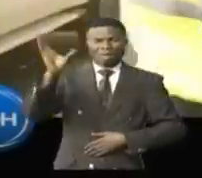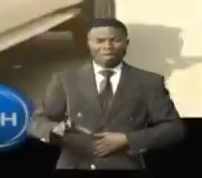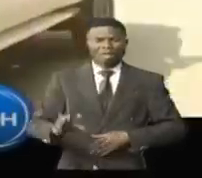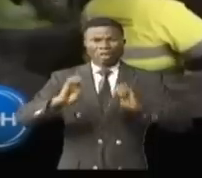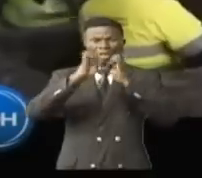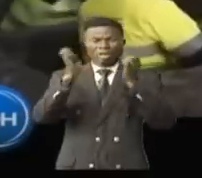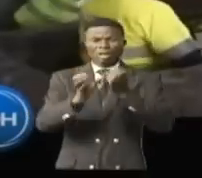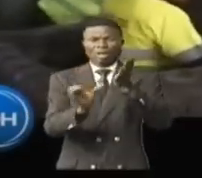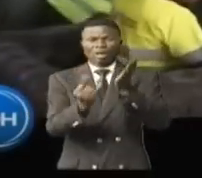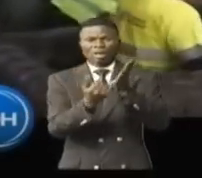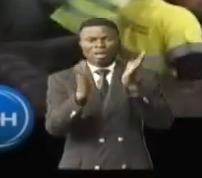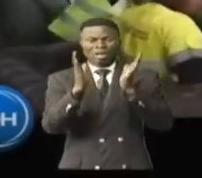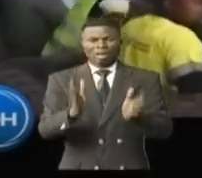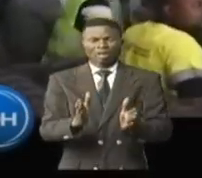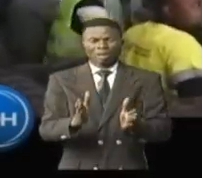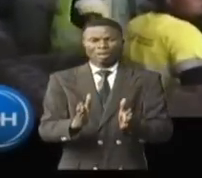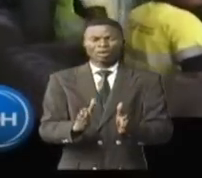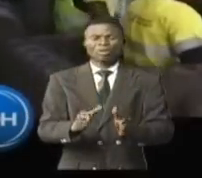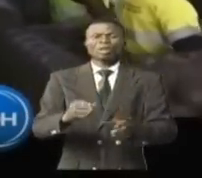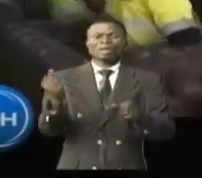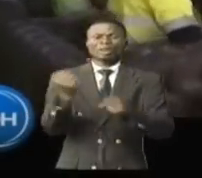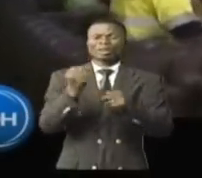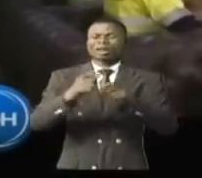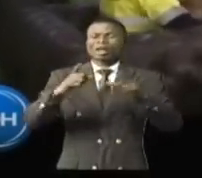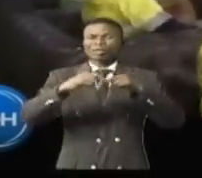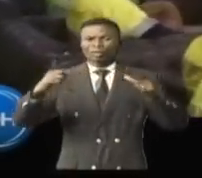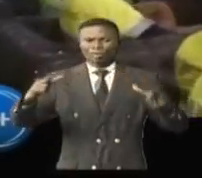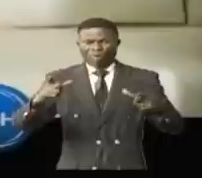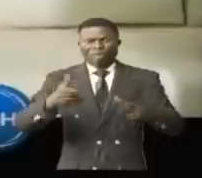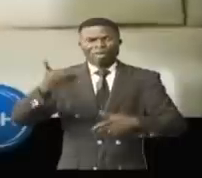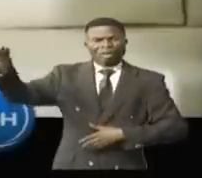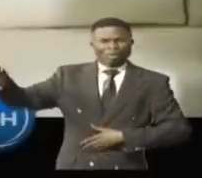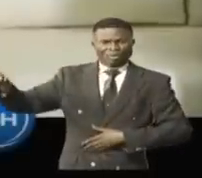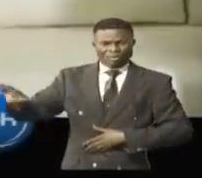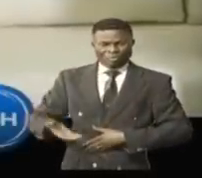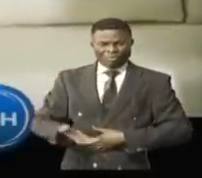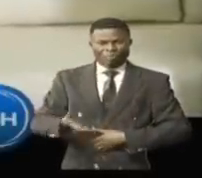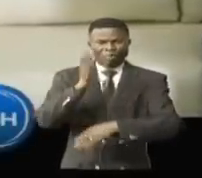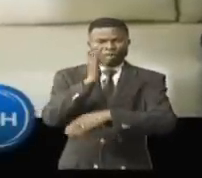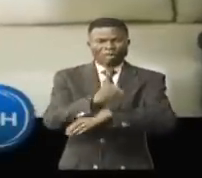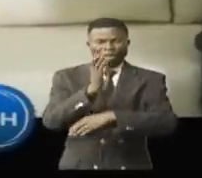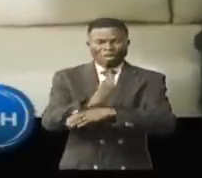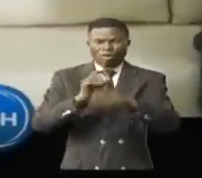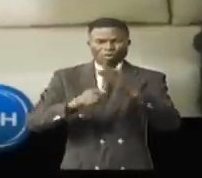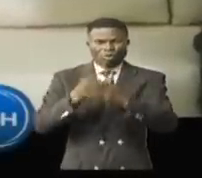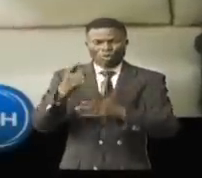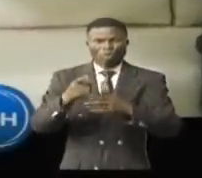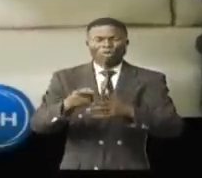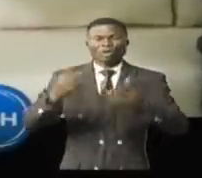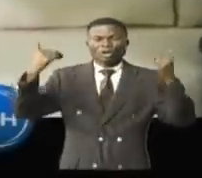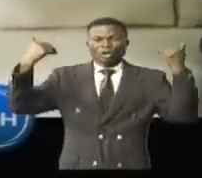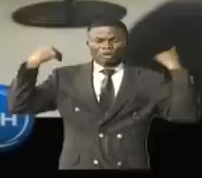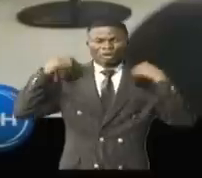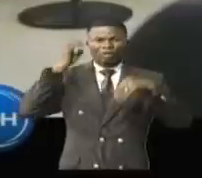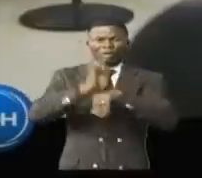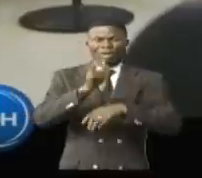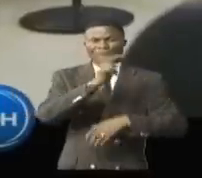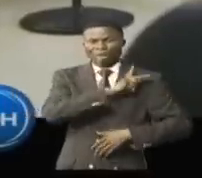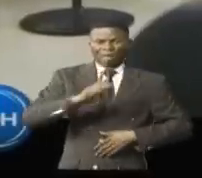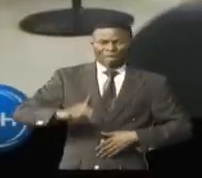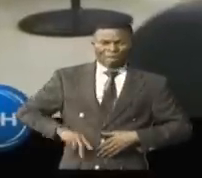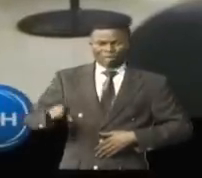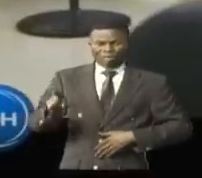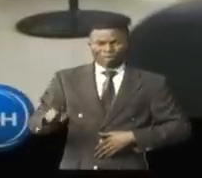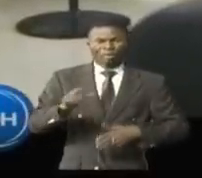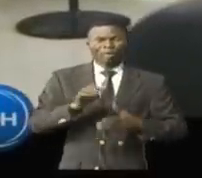des ingénieurs de l'Agence congolaise des grands travaux a été reçue par le conseiller direct du chef spirituel André Mbenza